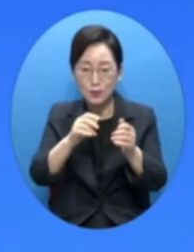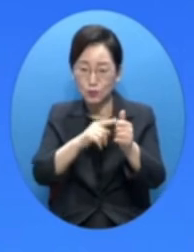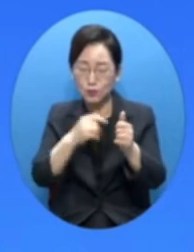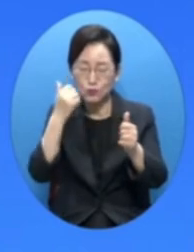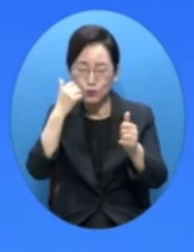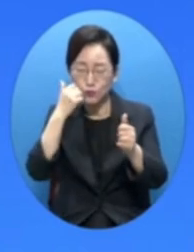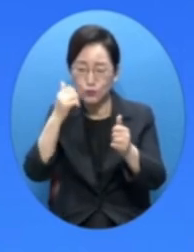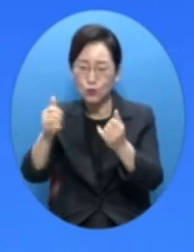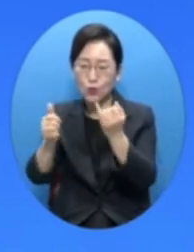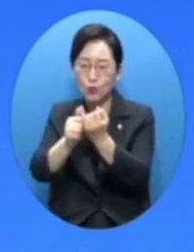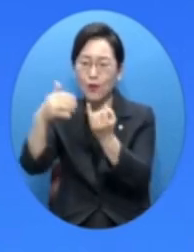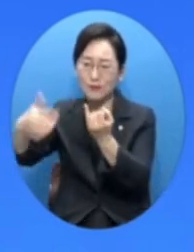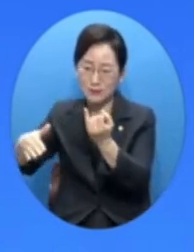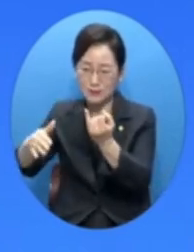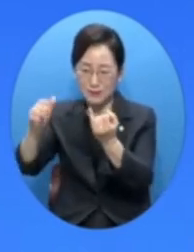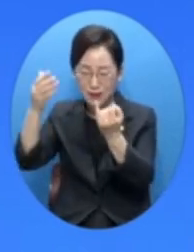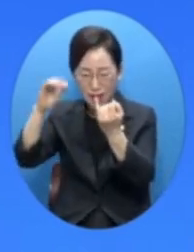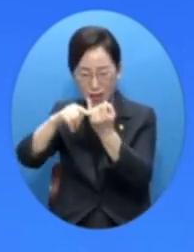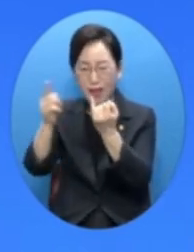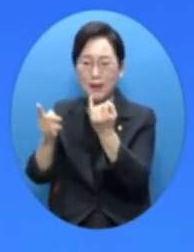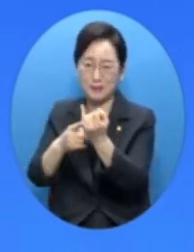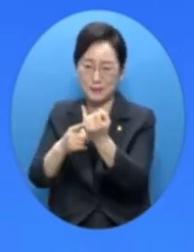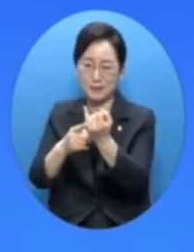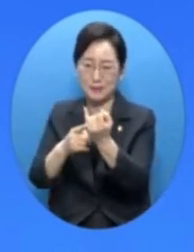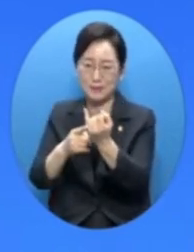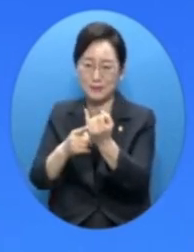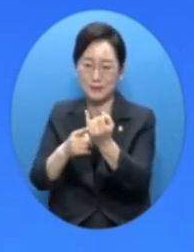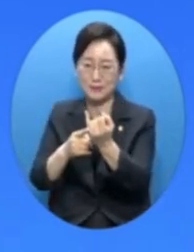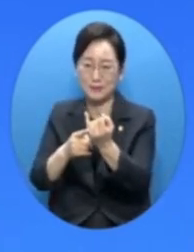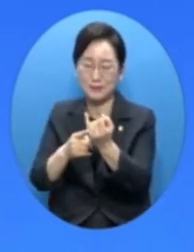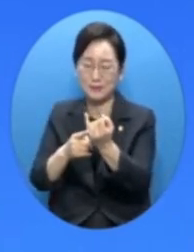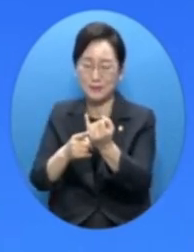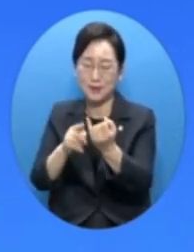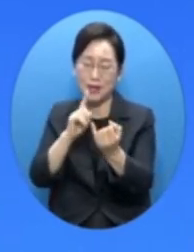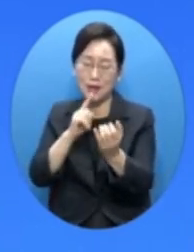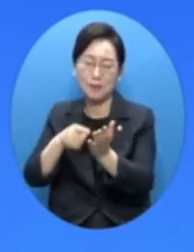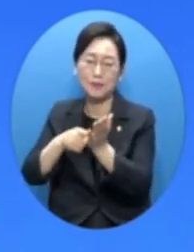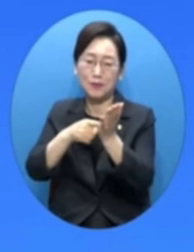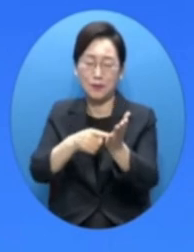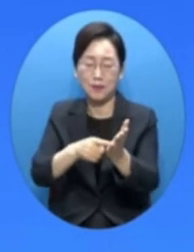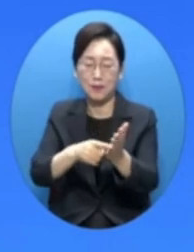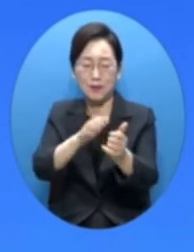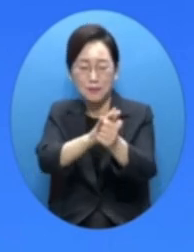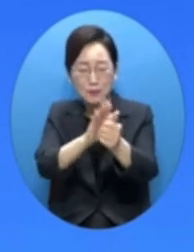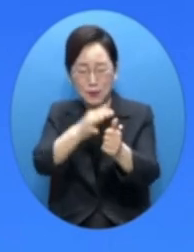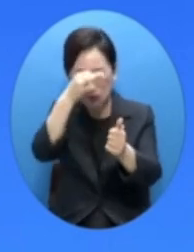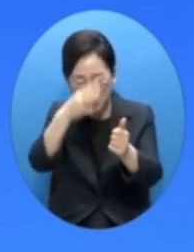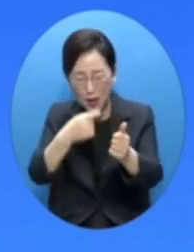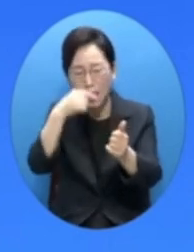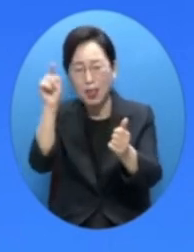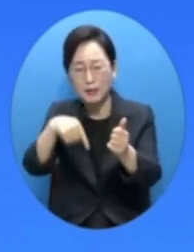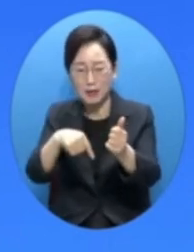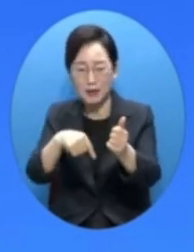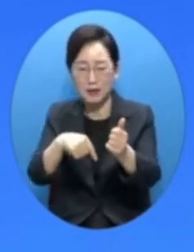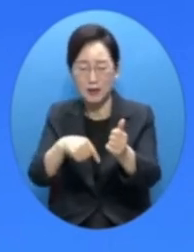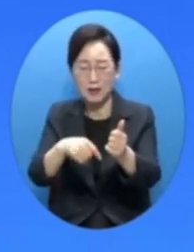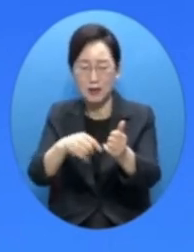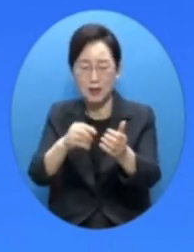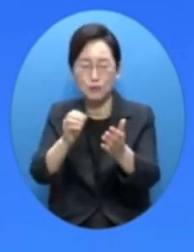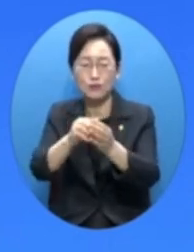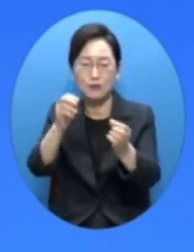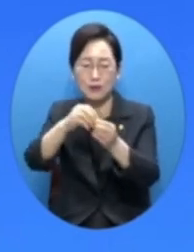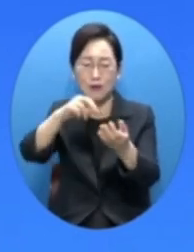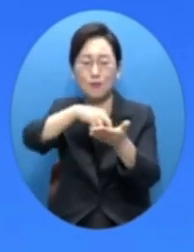미혼모가 내가 음식을 주문하는데 지금 돈이 없으니까 우선 외상으로 좀 보내달라고 하는 문자를